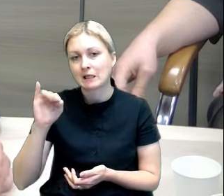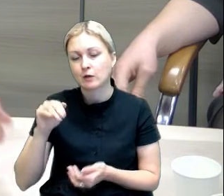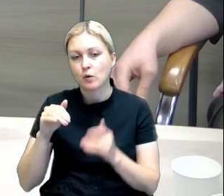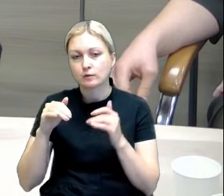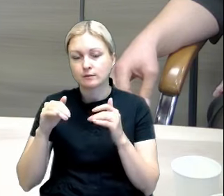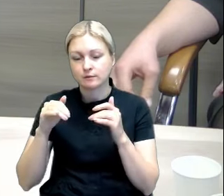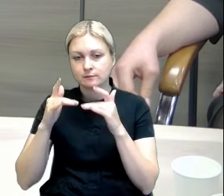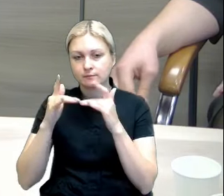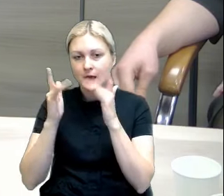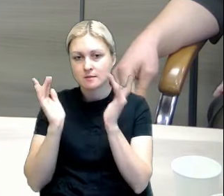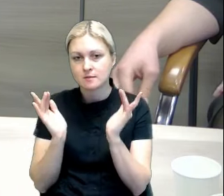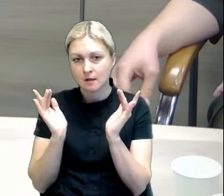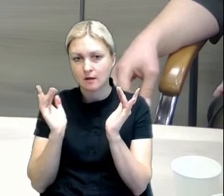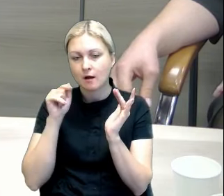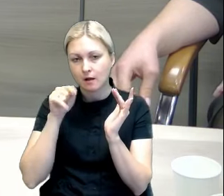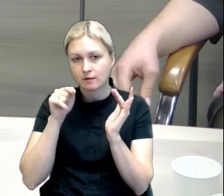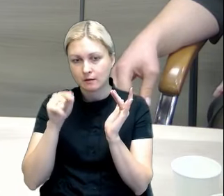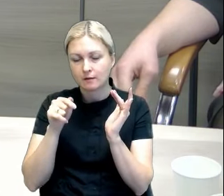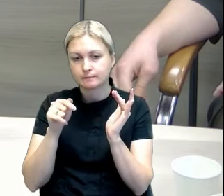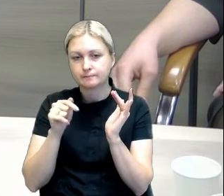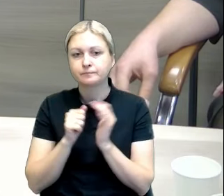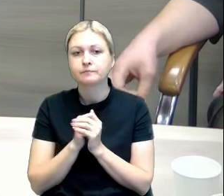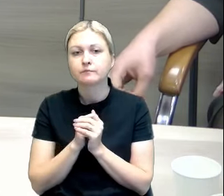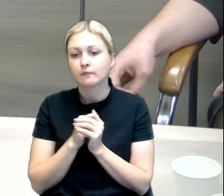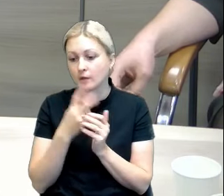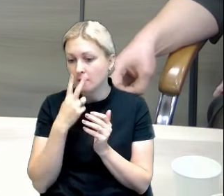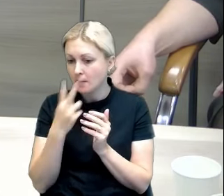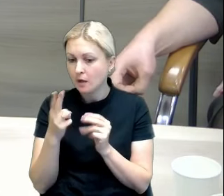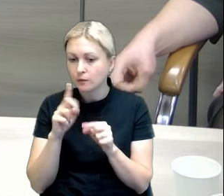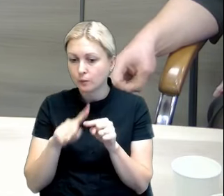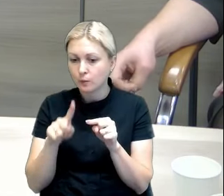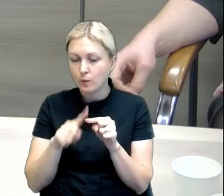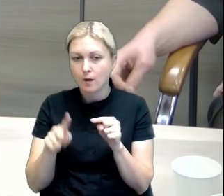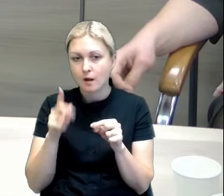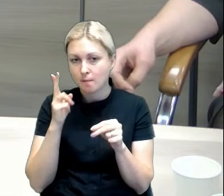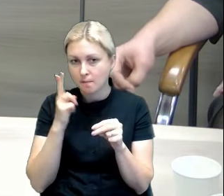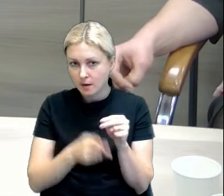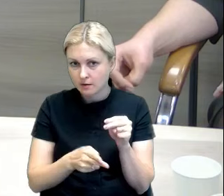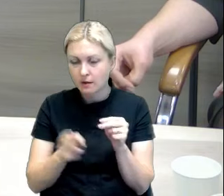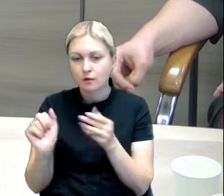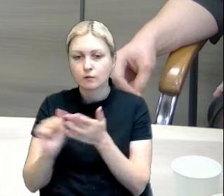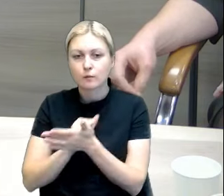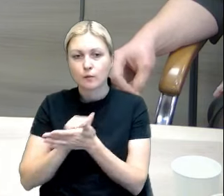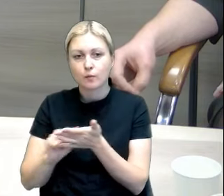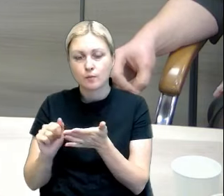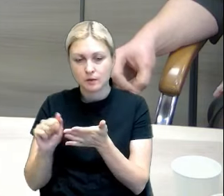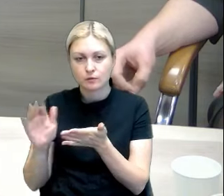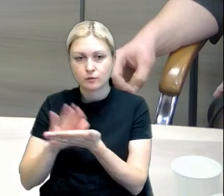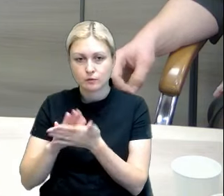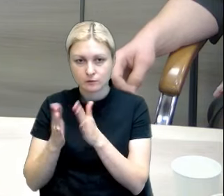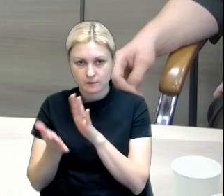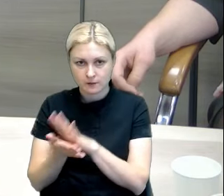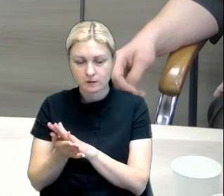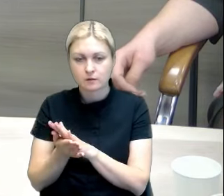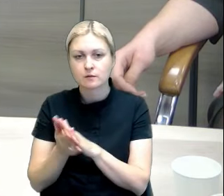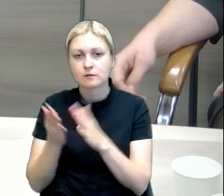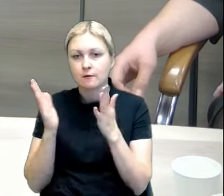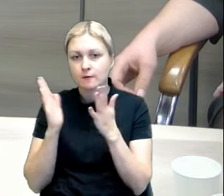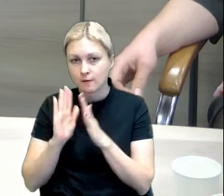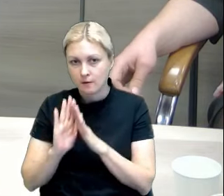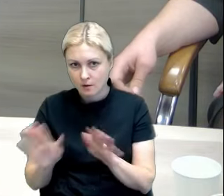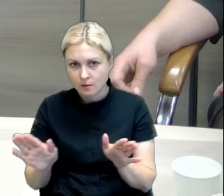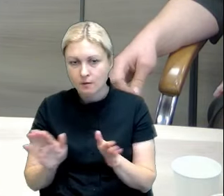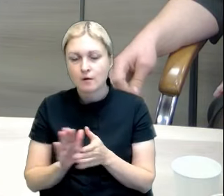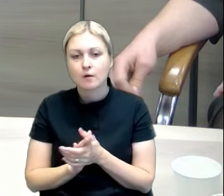matėm ir žinom kad stakada baigta liko tiktais formalumai a pasiekti to rezultato matyt reikėjo ne vienerius